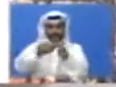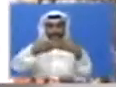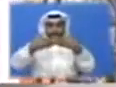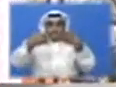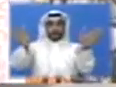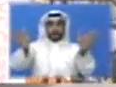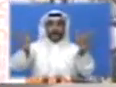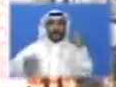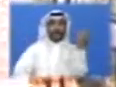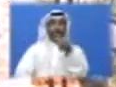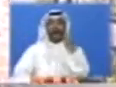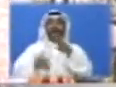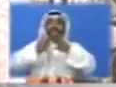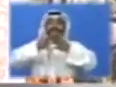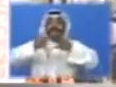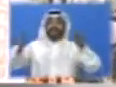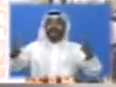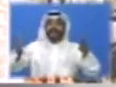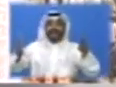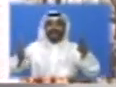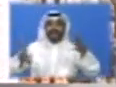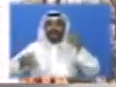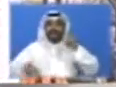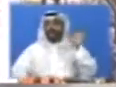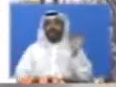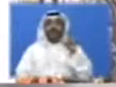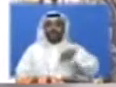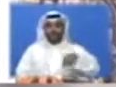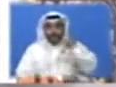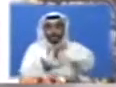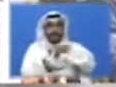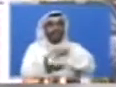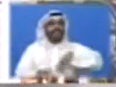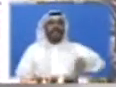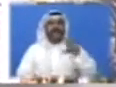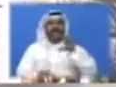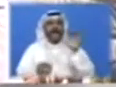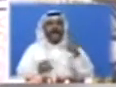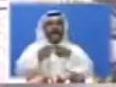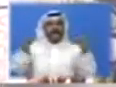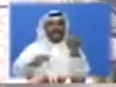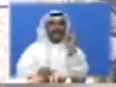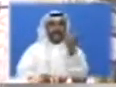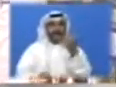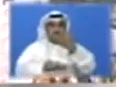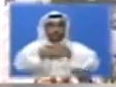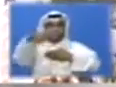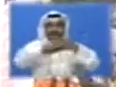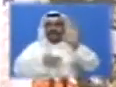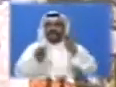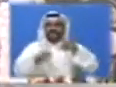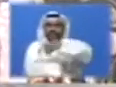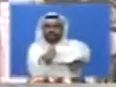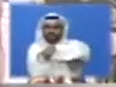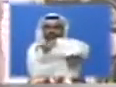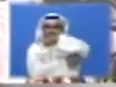البيج فايف يعتبر أكبر معرض بالريجن عندنا بالمنطقة بخصوص الإنشاء والآلات الثقيلة.